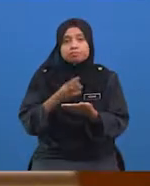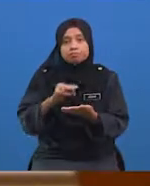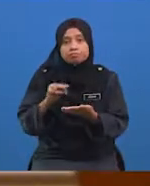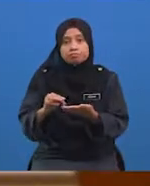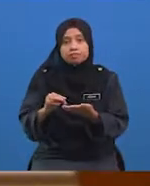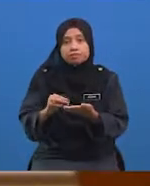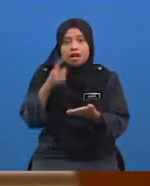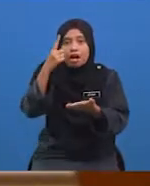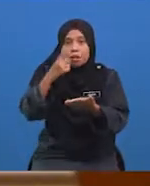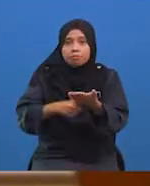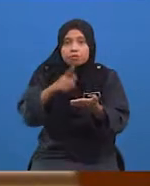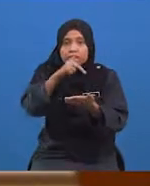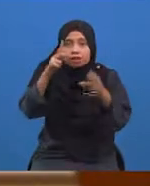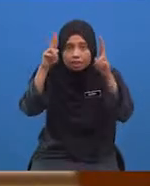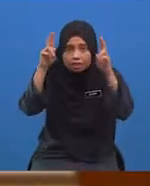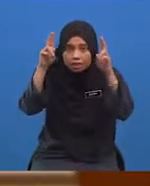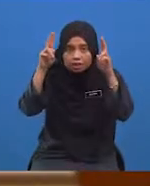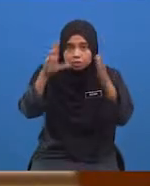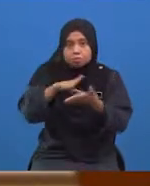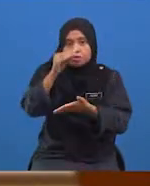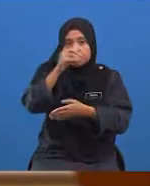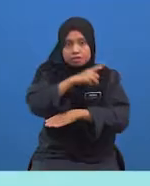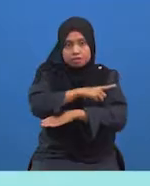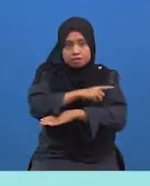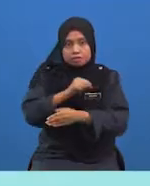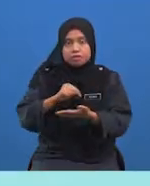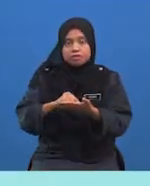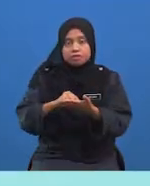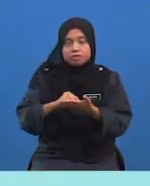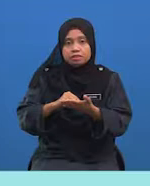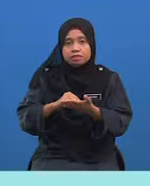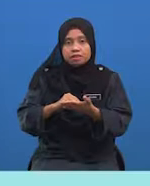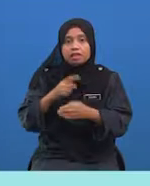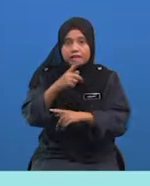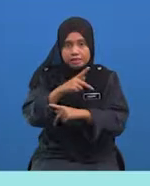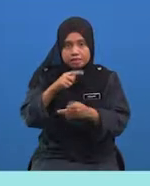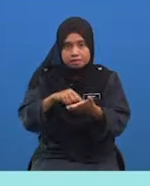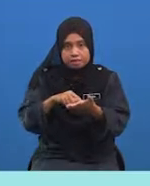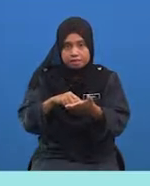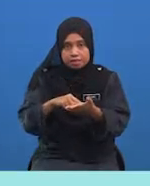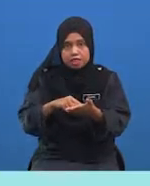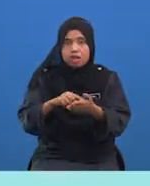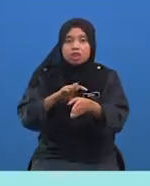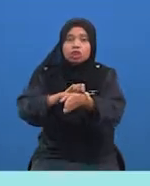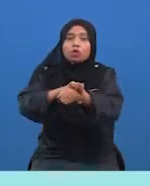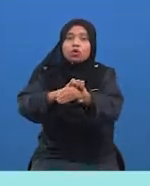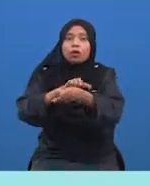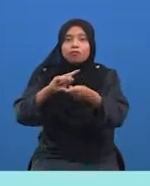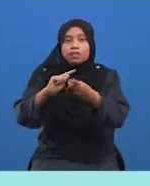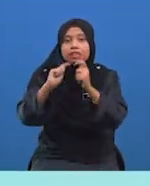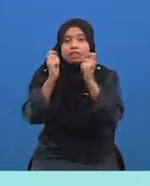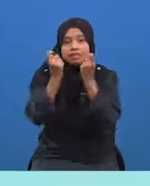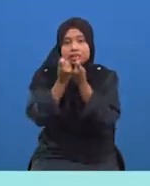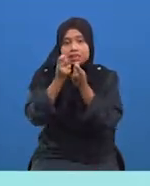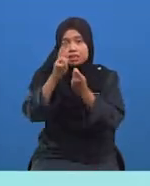Baiklah, murid-murid. Apakah tajuk pelajaran kita kali ini? Mata pelajaran kita pada kali ini ialah Geografi Tingkatan